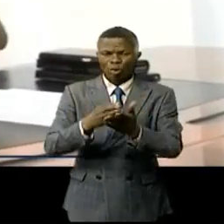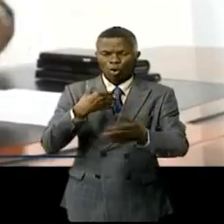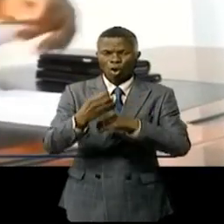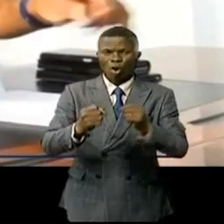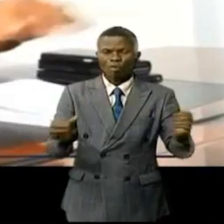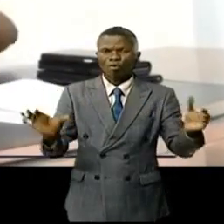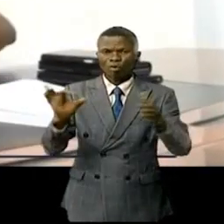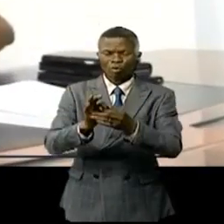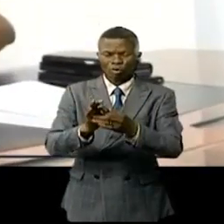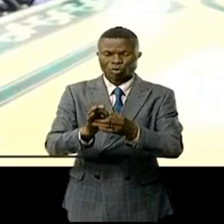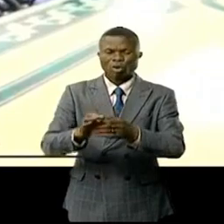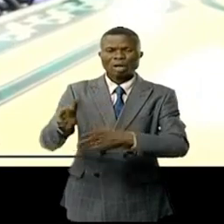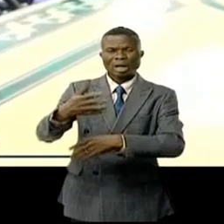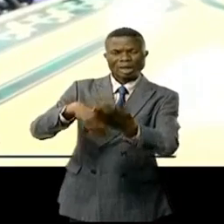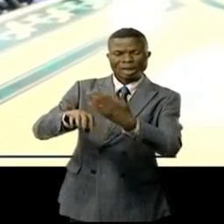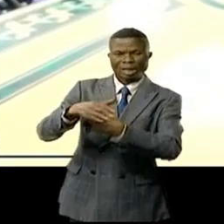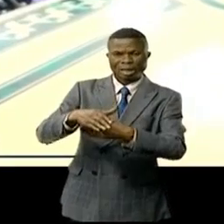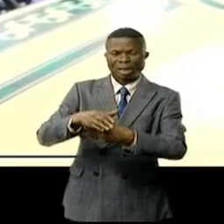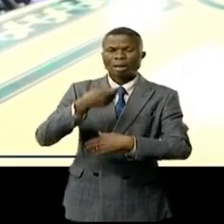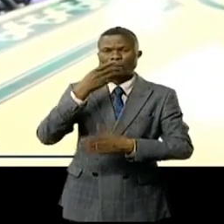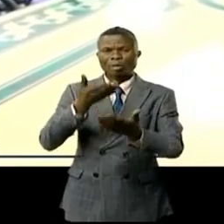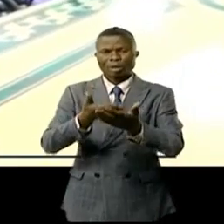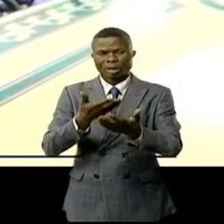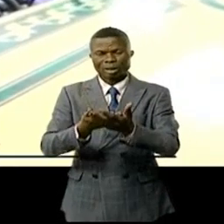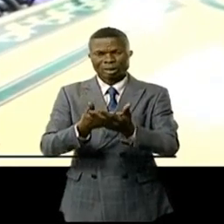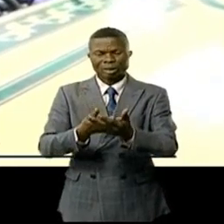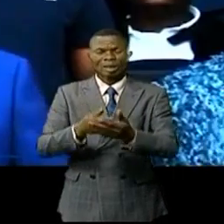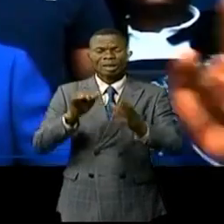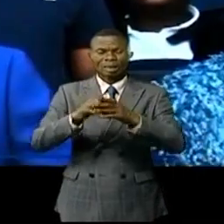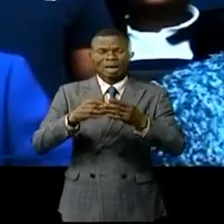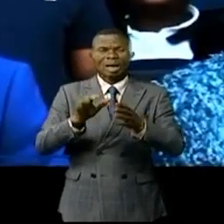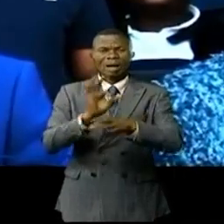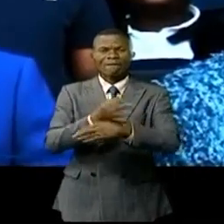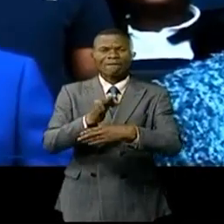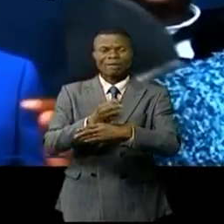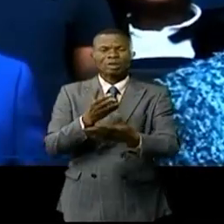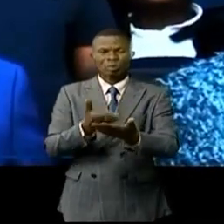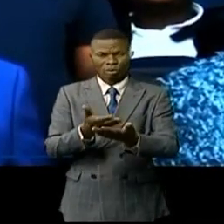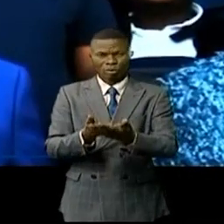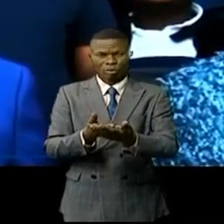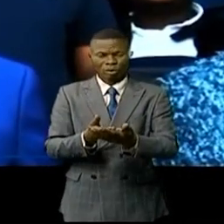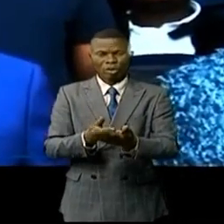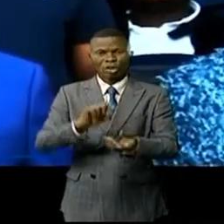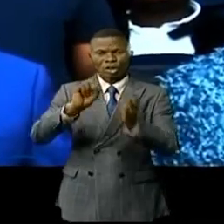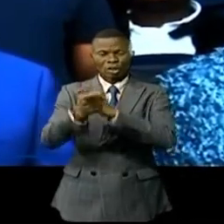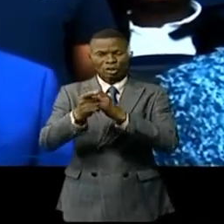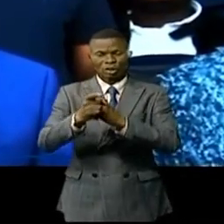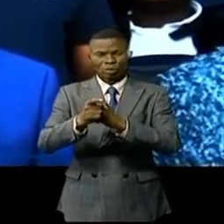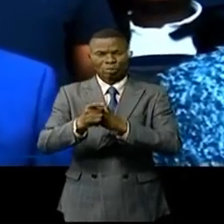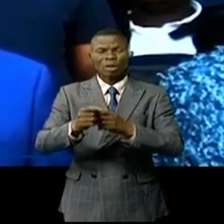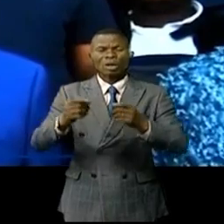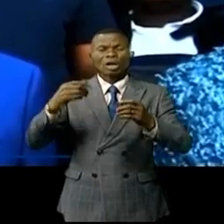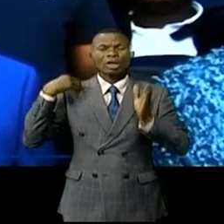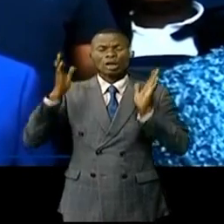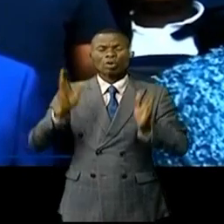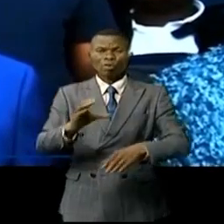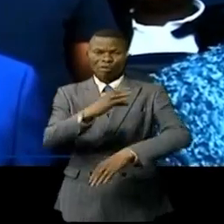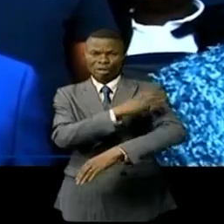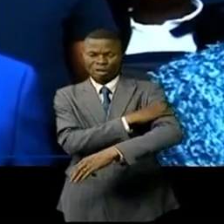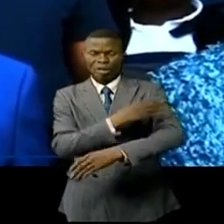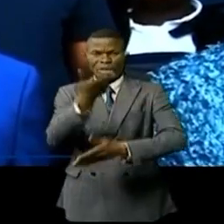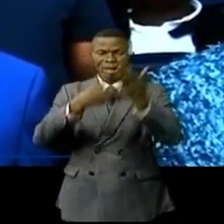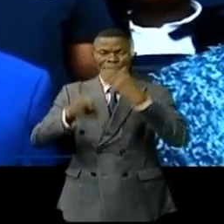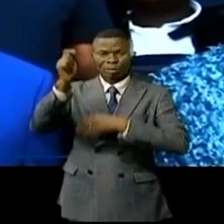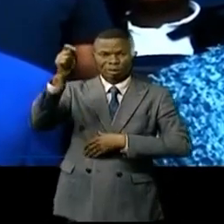contre l'insécurité dont on parle sur les réseaux sociaux. L'état des sièges a été programmé par le président de la